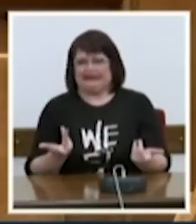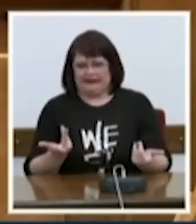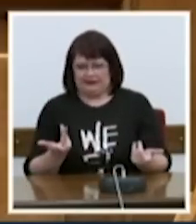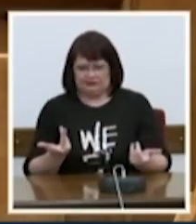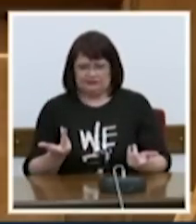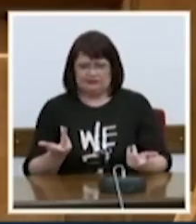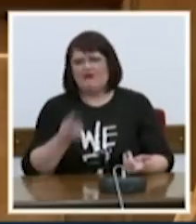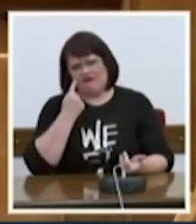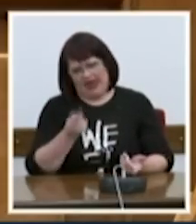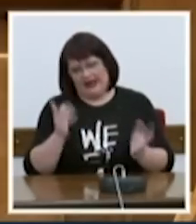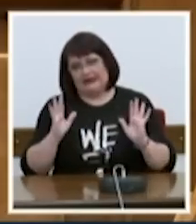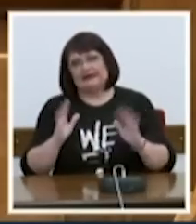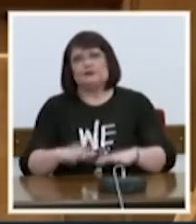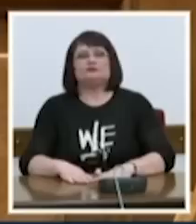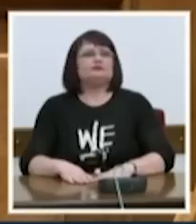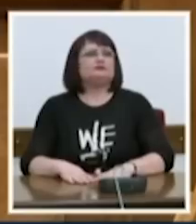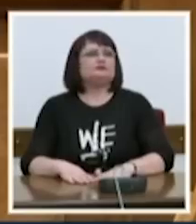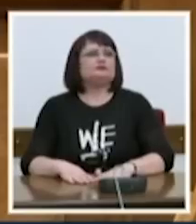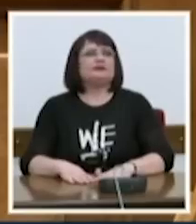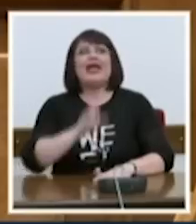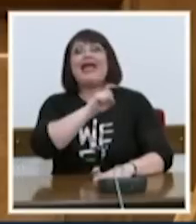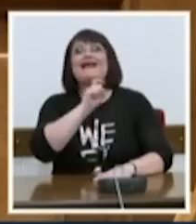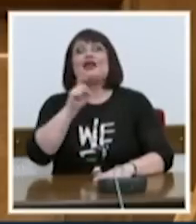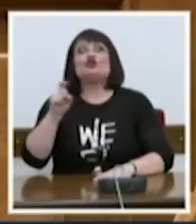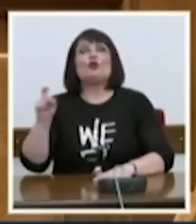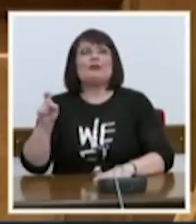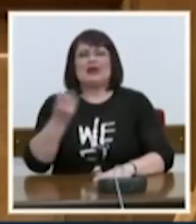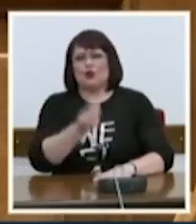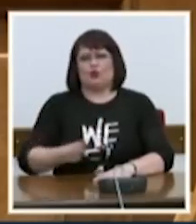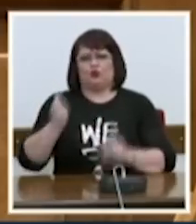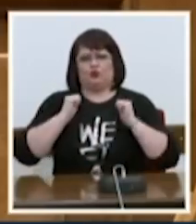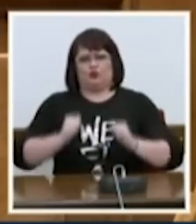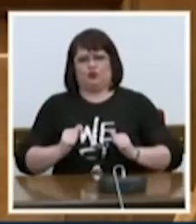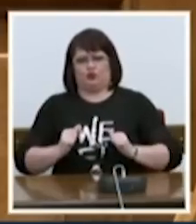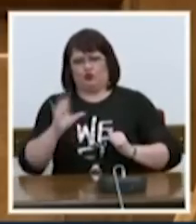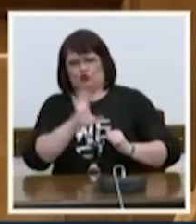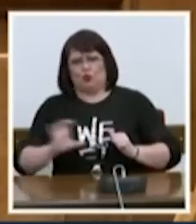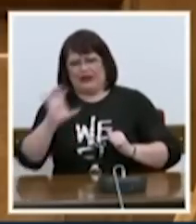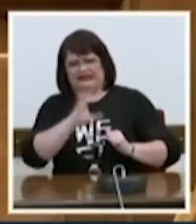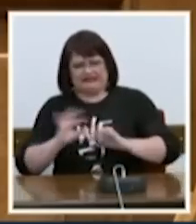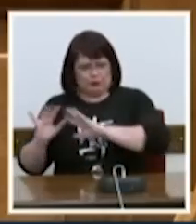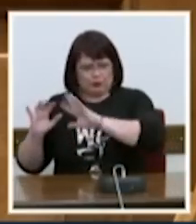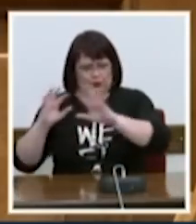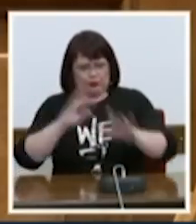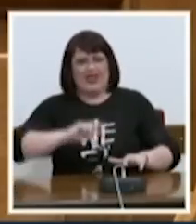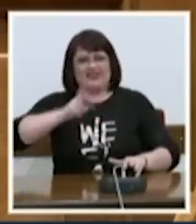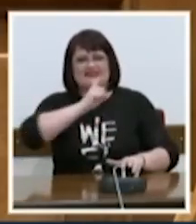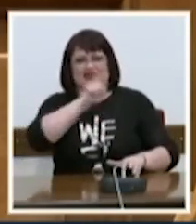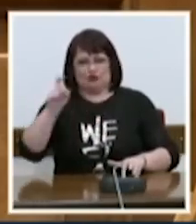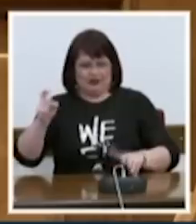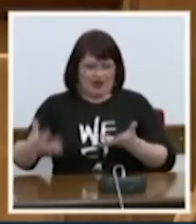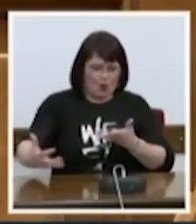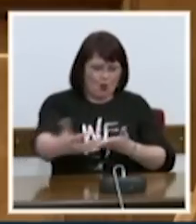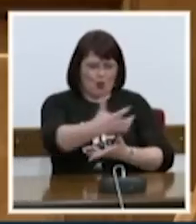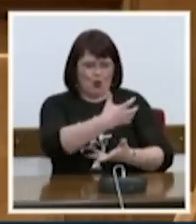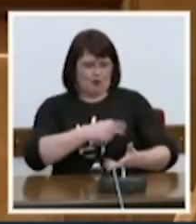χαρακτηριστικό. Δεκάδες εκατομμύρια πρόσθετοι τουρίστες, δισεκατομμύρια ευρώ τζίρος,